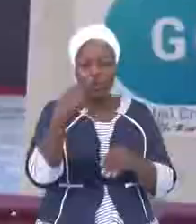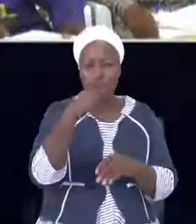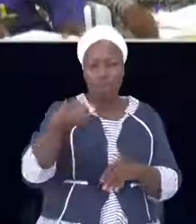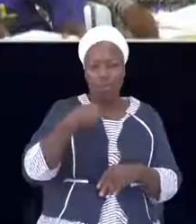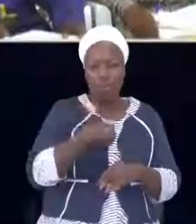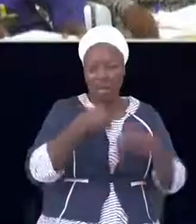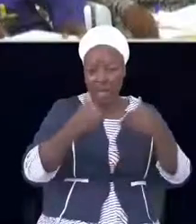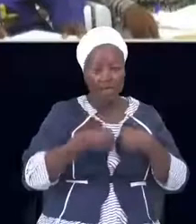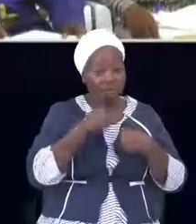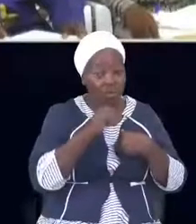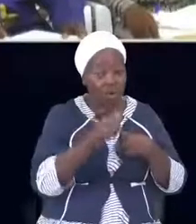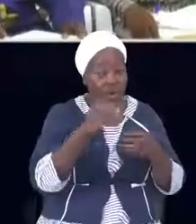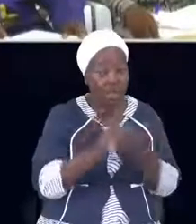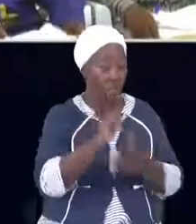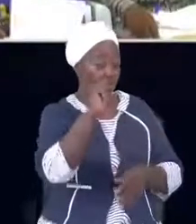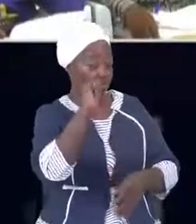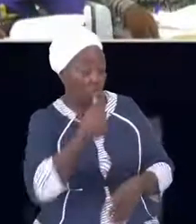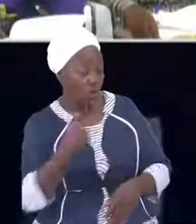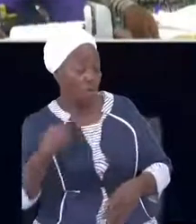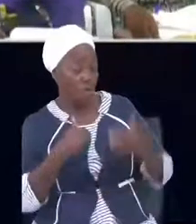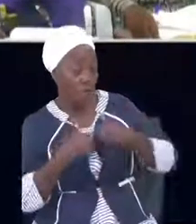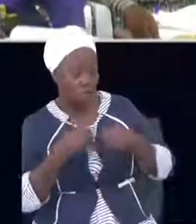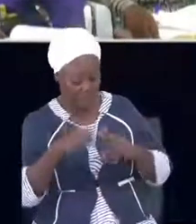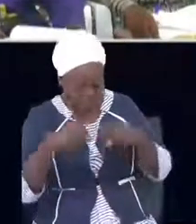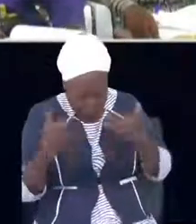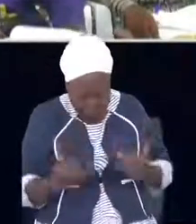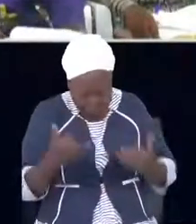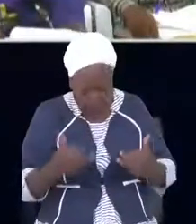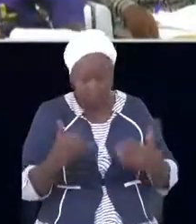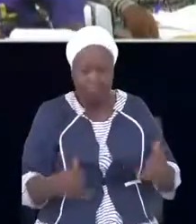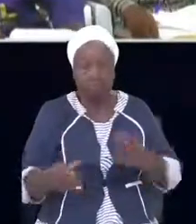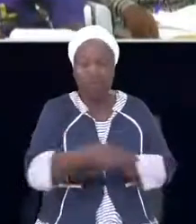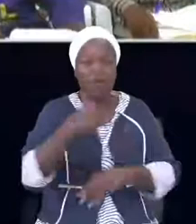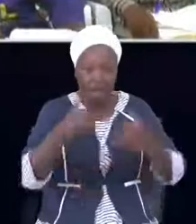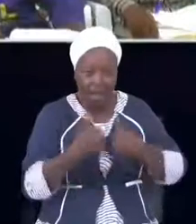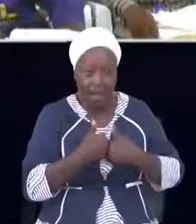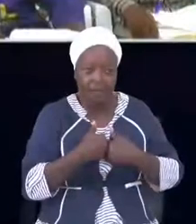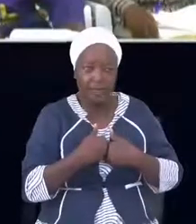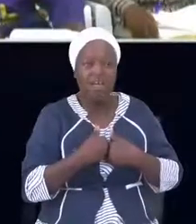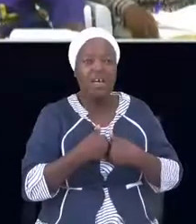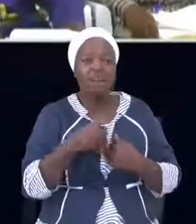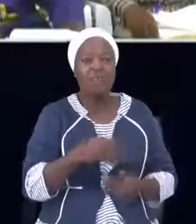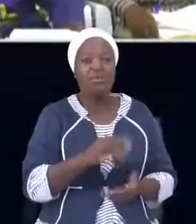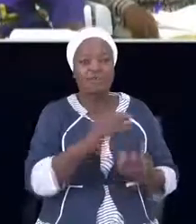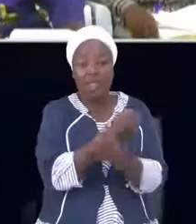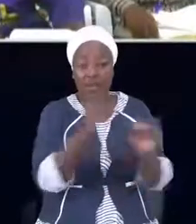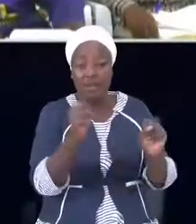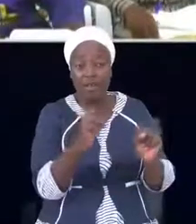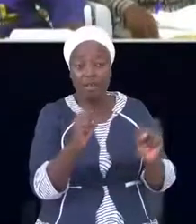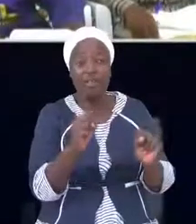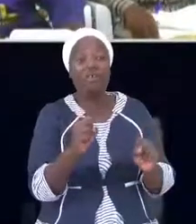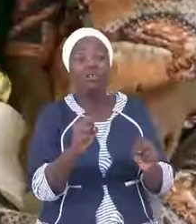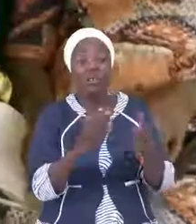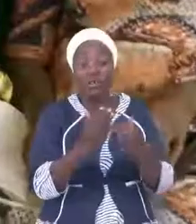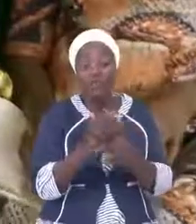pas qu'on aura aujourd'hui, nous avons la rédemption par son sang, la rémission des